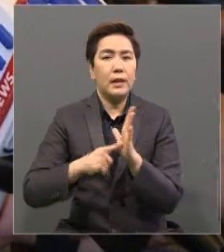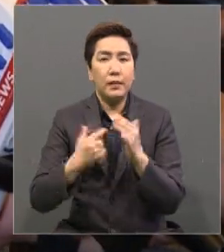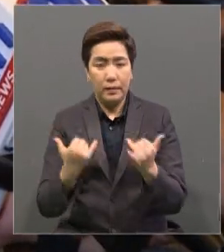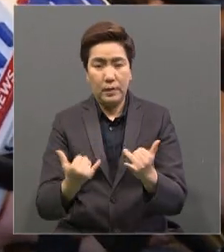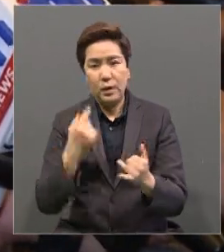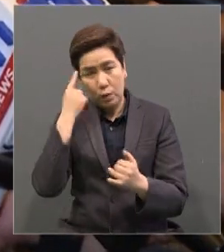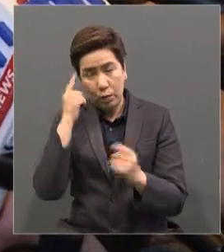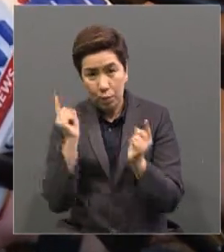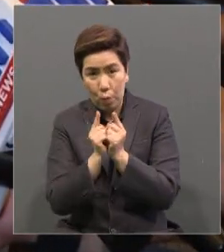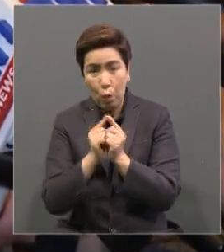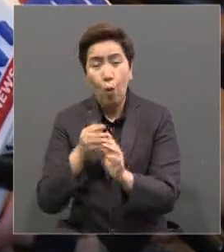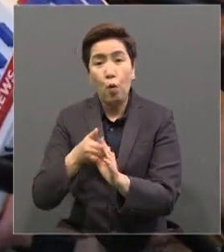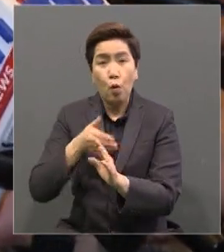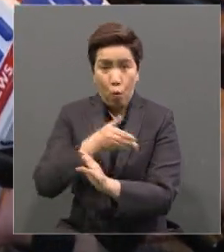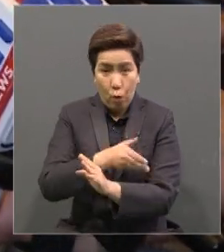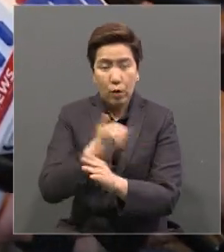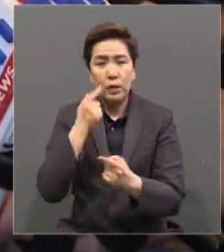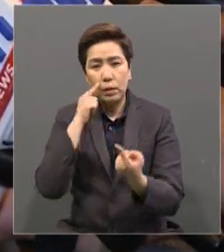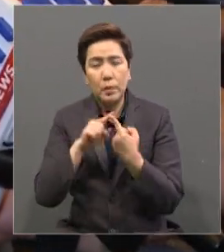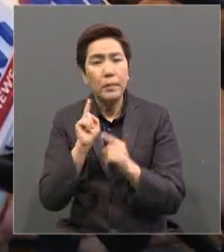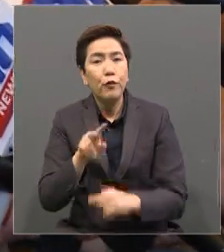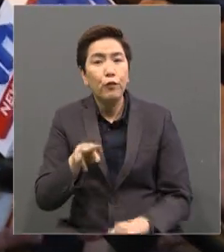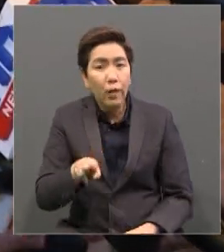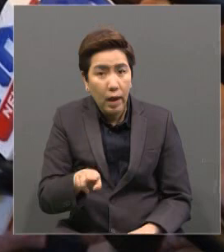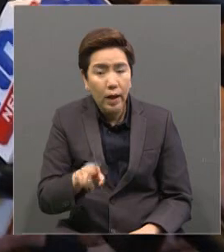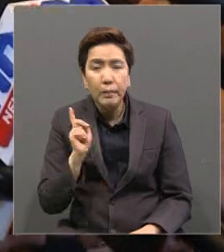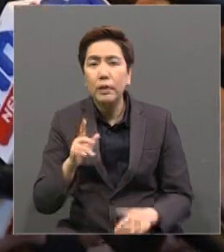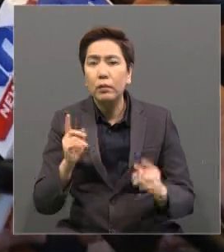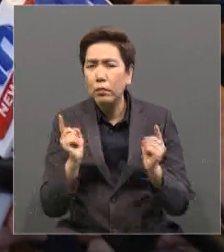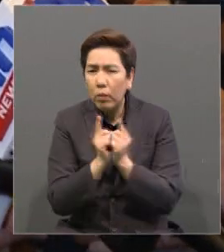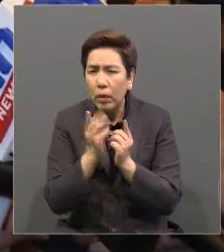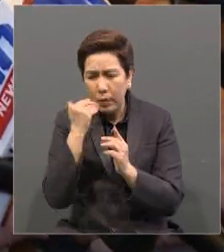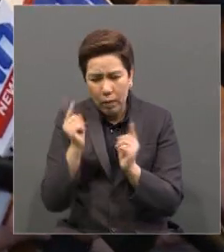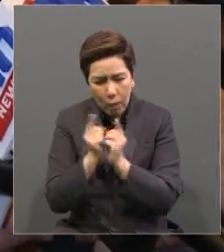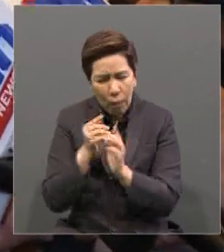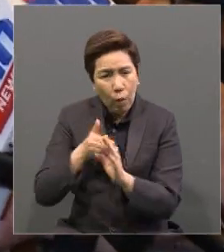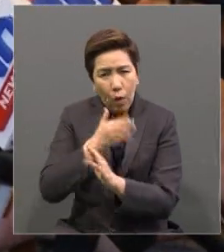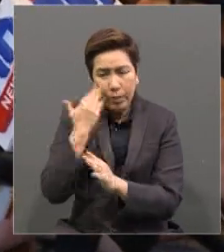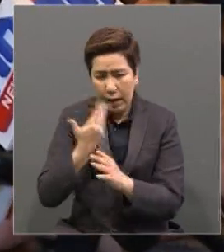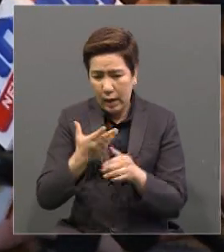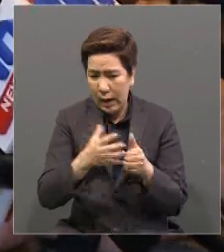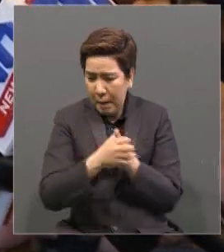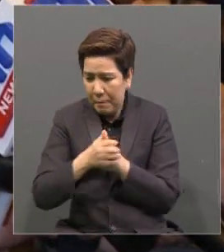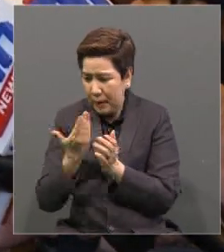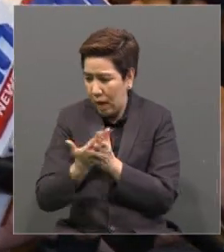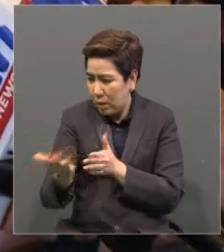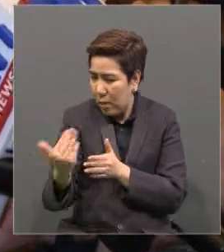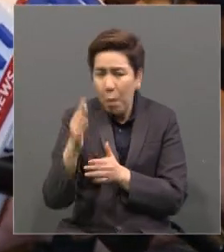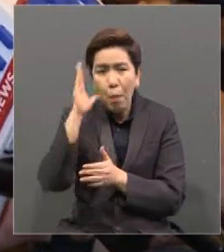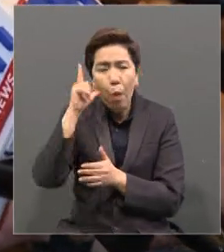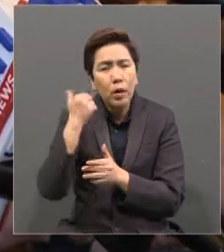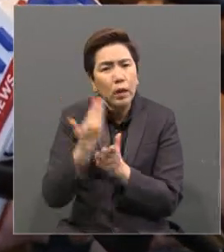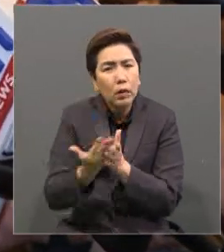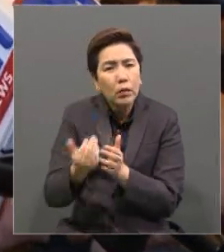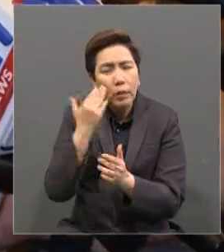ณะที่รู้จักมาก่อนที่รู้จักในลักษณะเป็นแฟนหรือว่าคนทั่วไปแล้วทำไมมันถึงได้มีการเรียกค่าถ่ายนะท่าน คือเป็นลัก